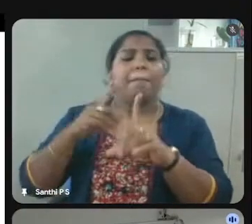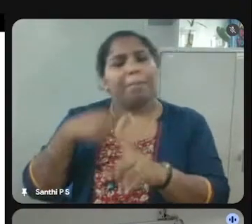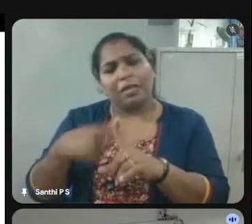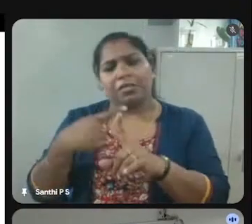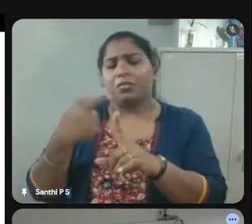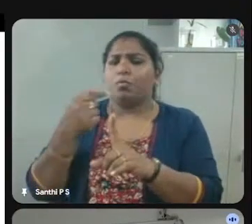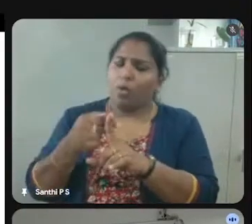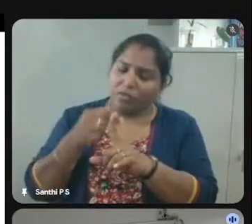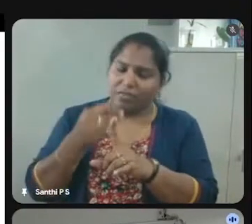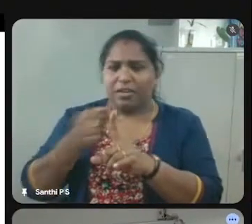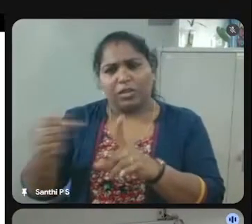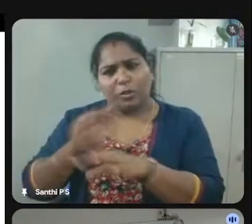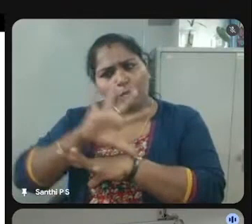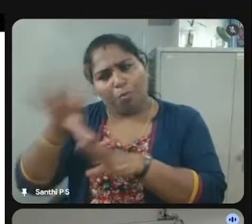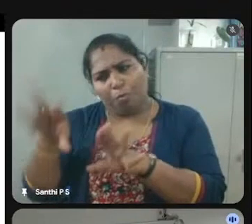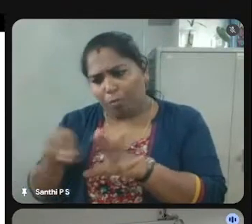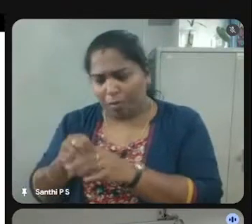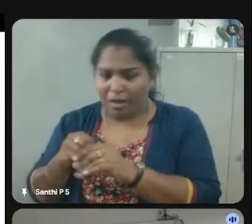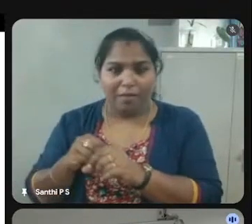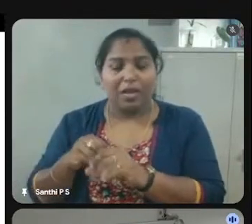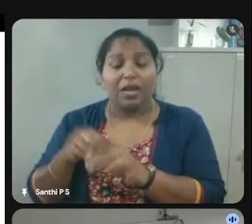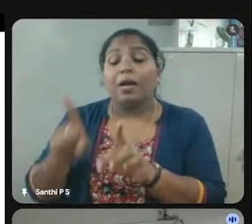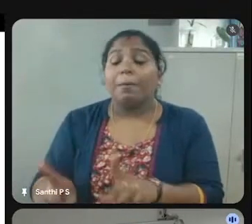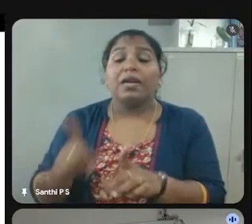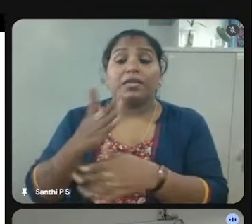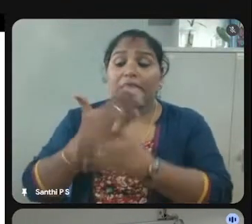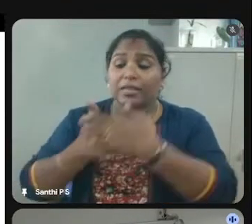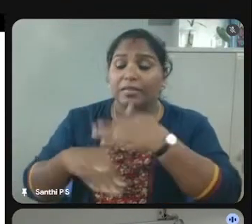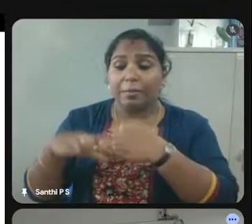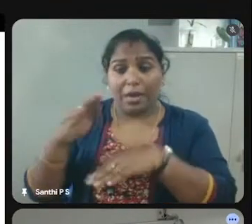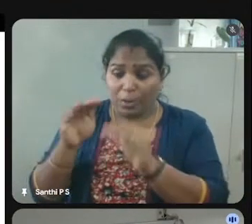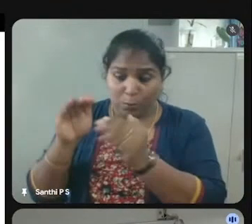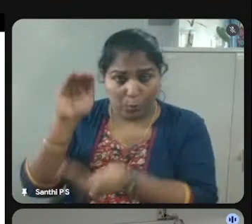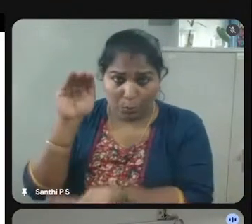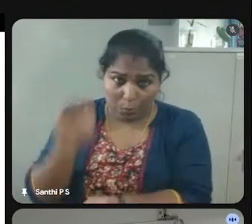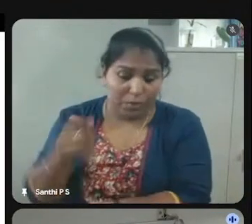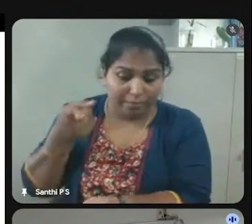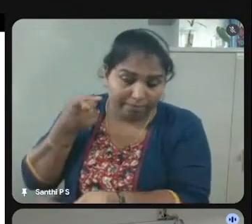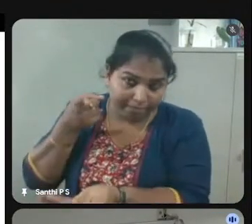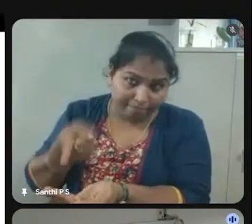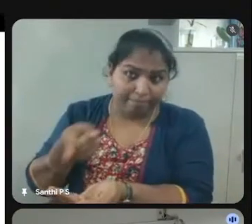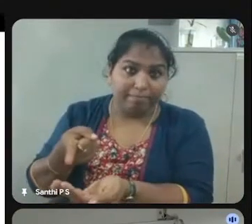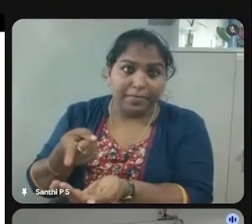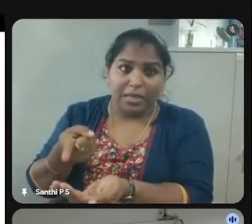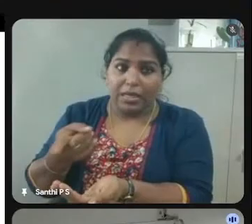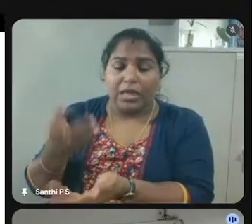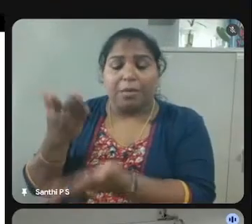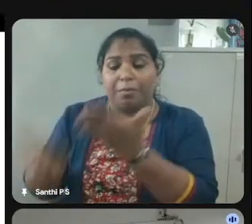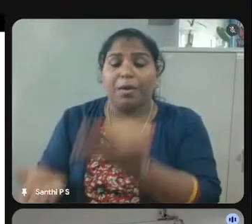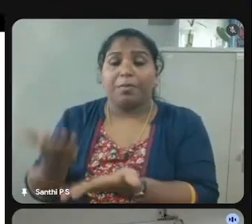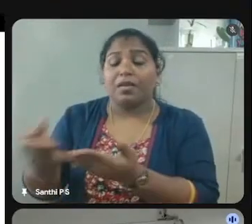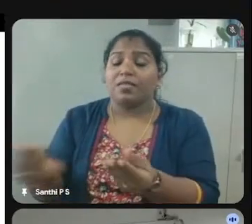സ്റ്റൈല് കീപ്പ് ചെയ്യുന്നത്. അപ്പോ ഭിന്നശേഷിക്കാരായ കുഞ്ഞാണ് എന്നുള്ളത് കൊണ്ട് ഇപ്പം ബൗദ്ധികമായ